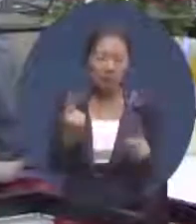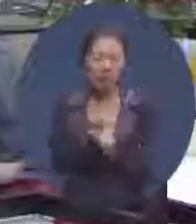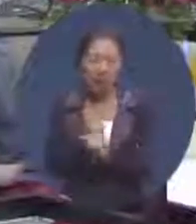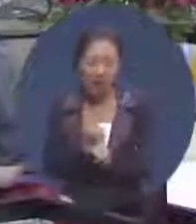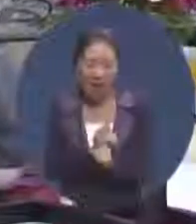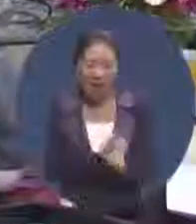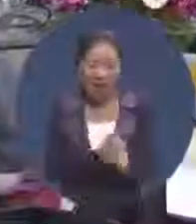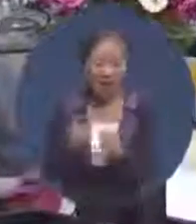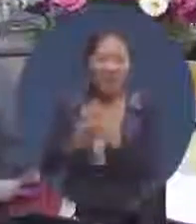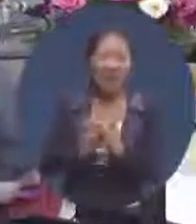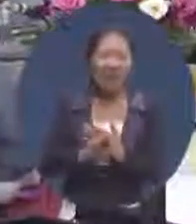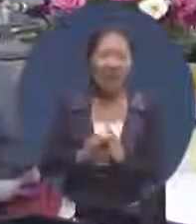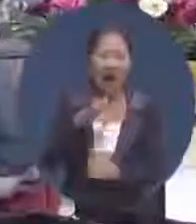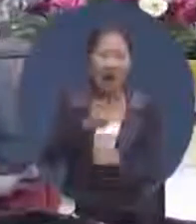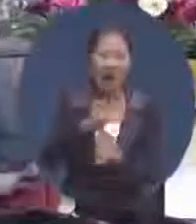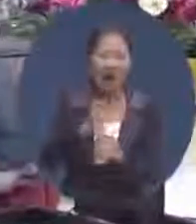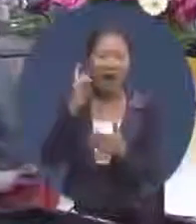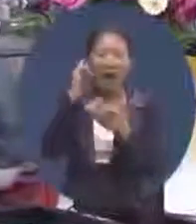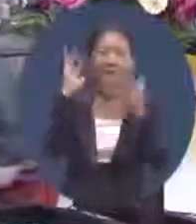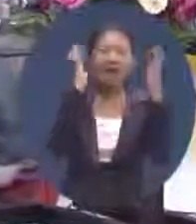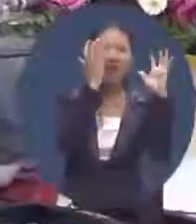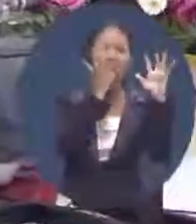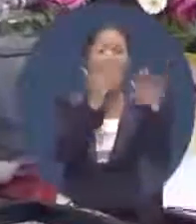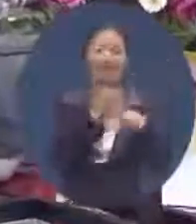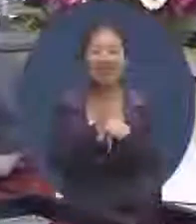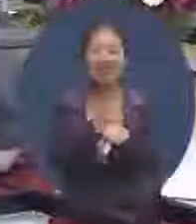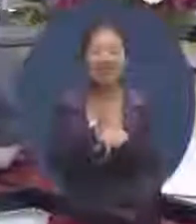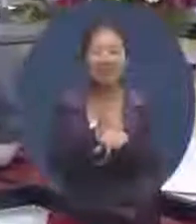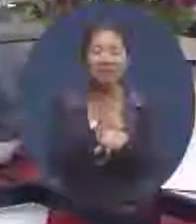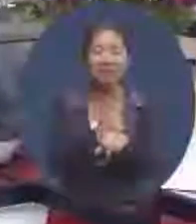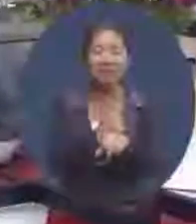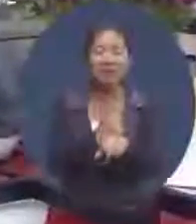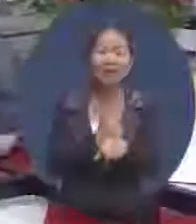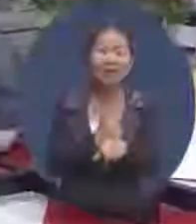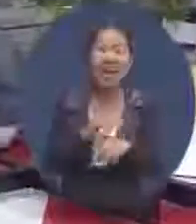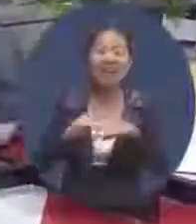애들이 그냥 정신없어지면서 그걸로 그렇죠, 오거든요. 그런 좀 꼬심의 방법을 사용하시는 게 더 좋죠. 네.